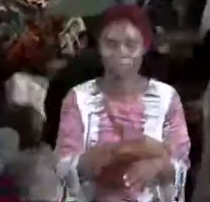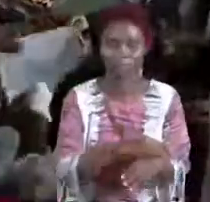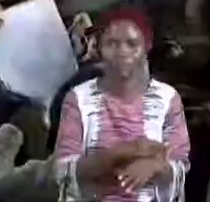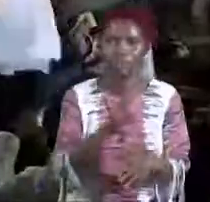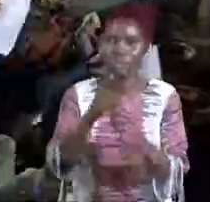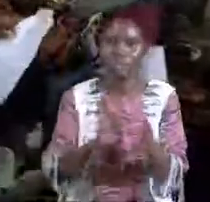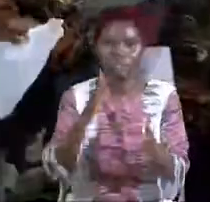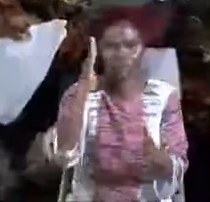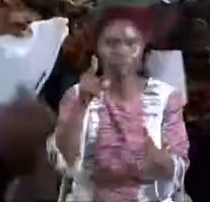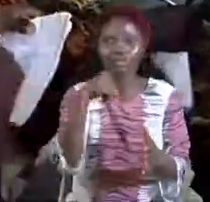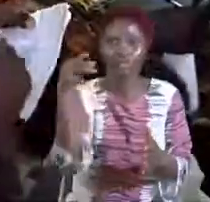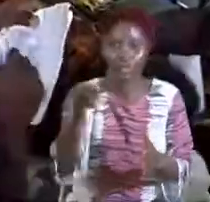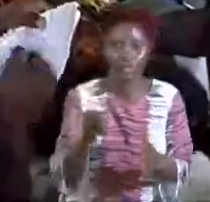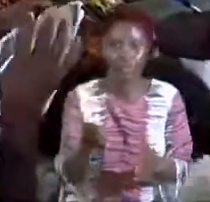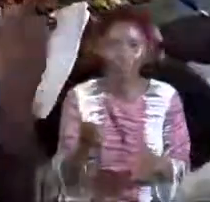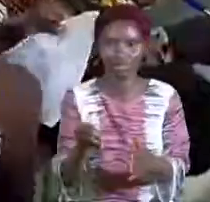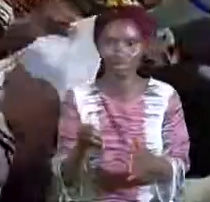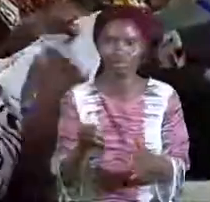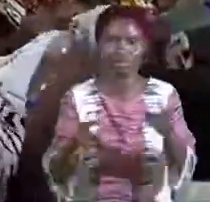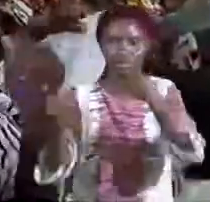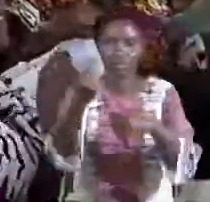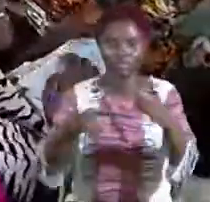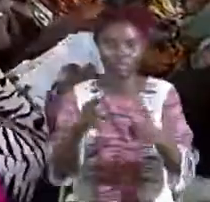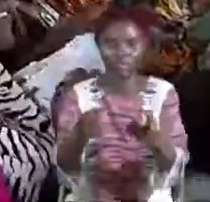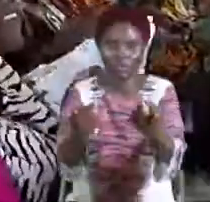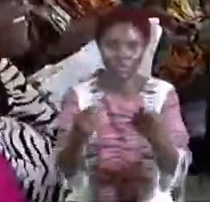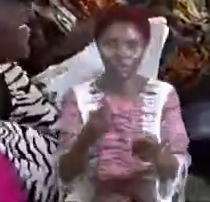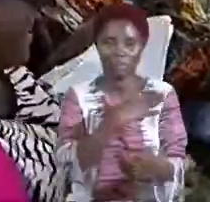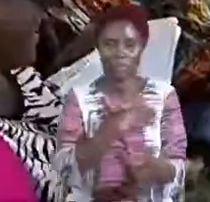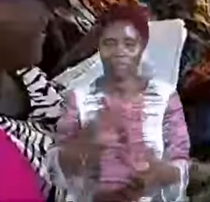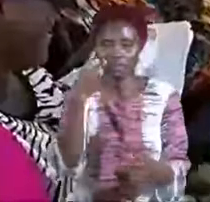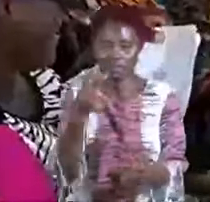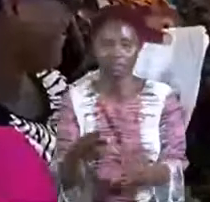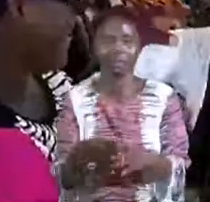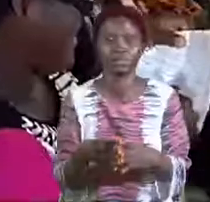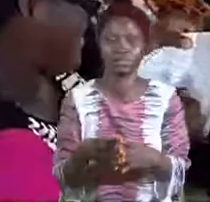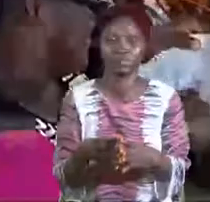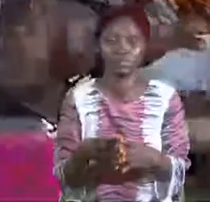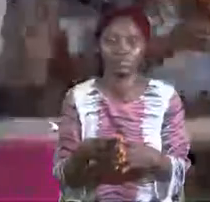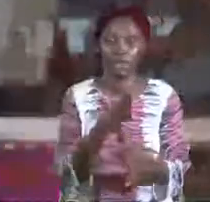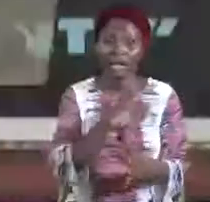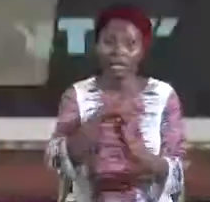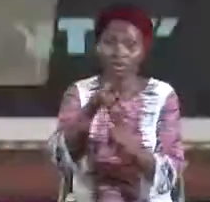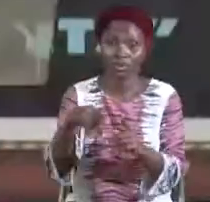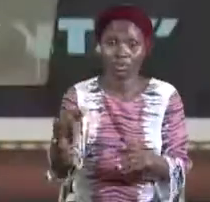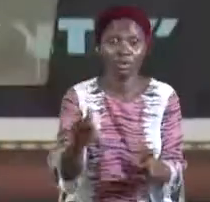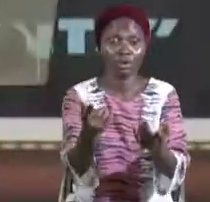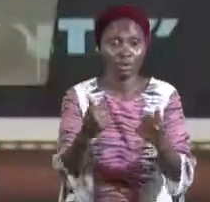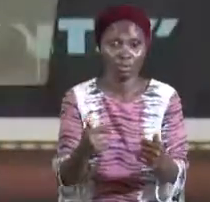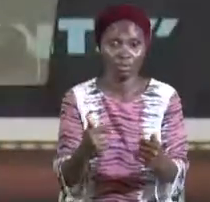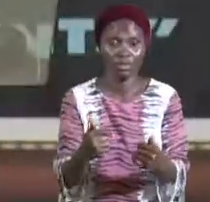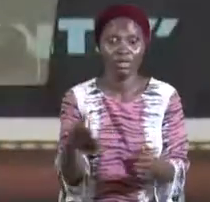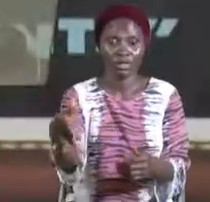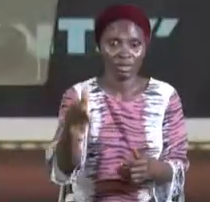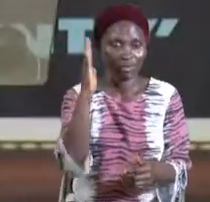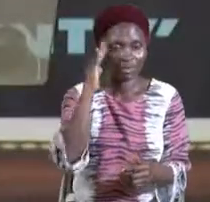qu'est-ce que tu vas dire? Dis-moi ce que tu vas dire, comme tu veux dire à ton voisin. Viens et vois. Et quand ils viendront, ils vont